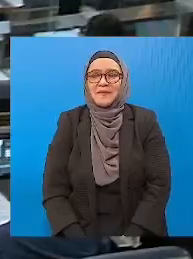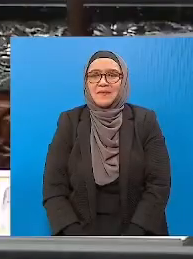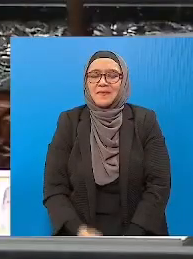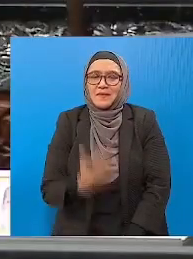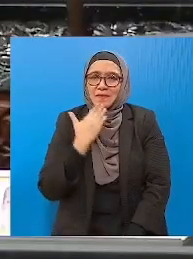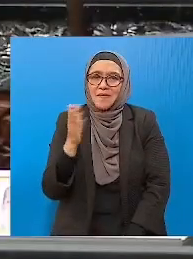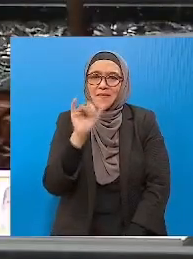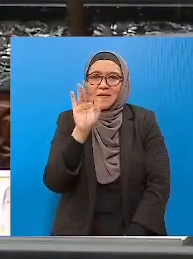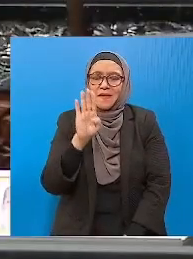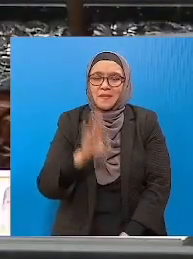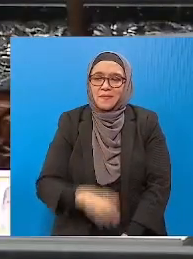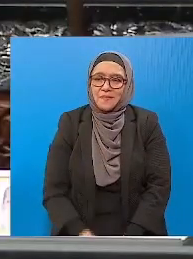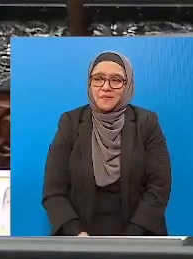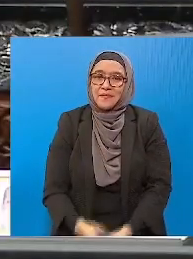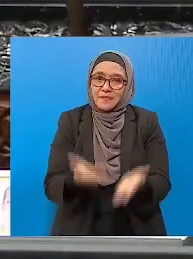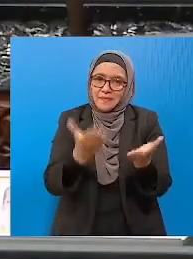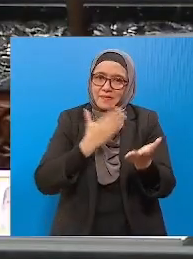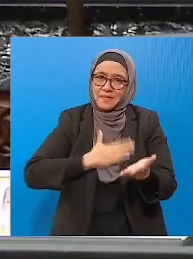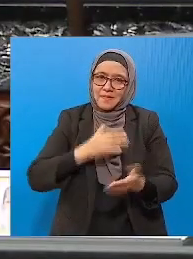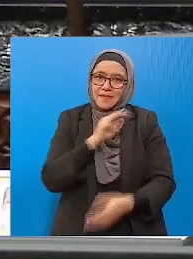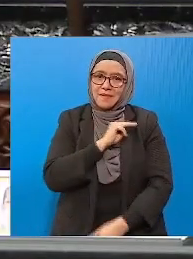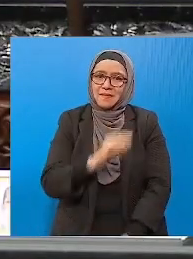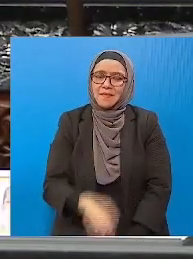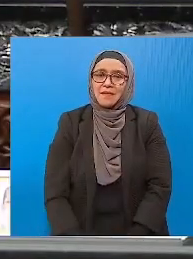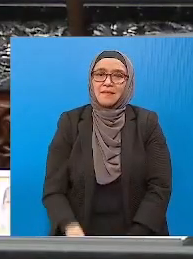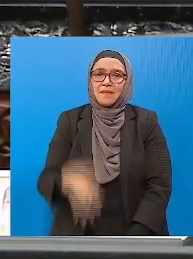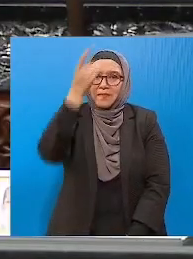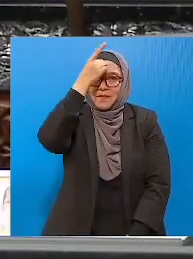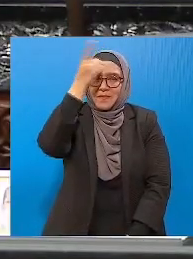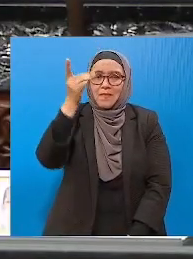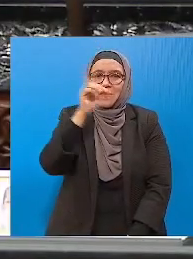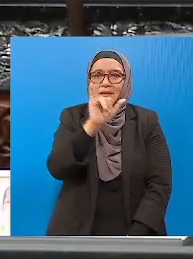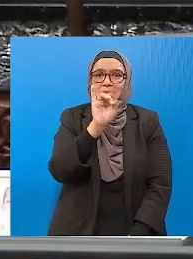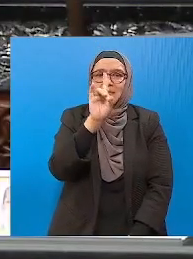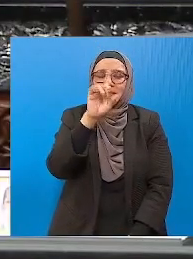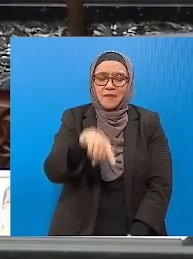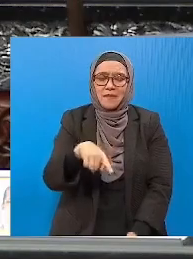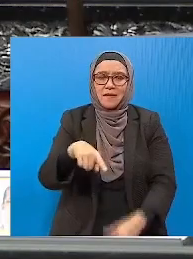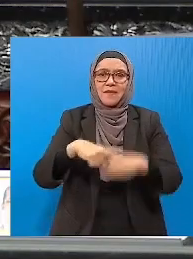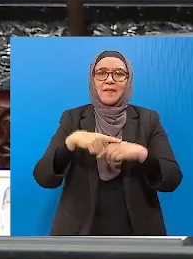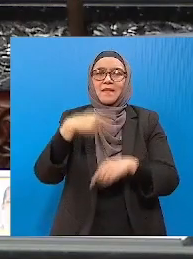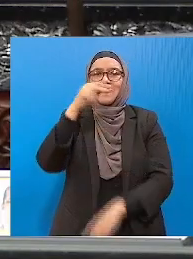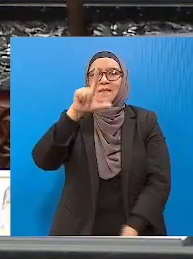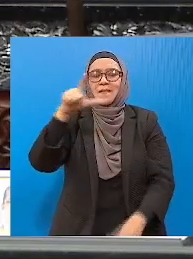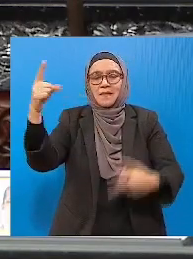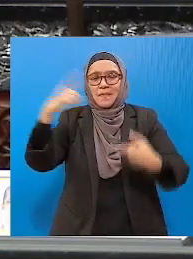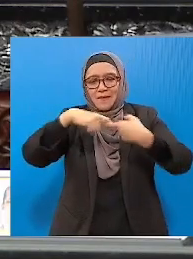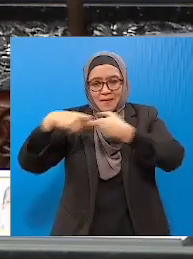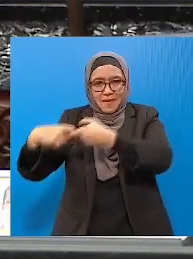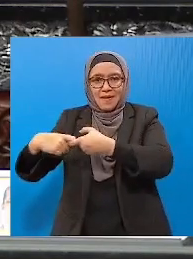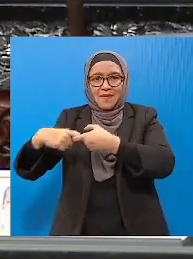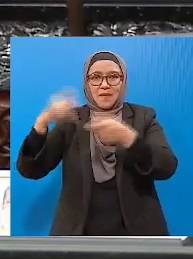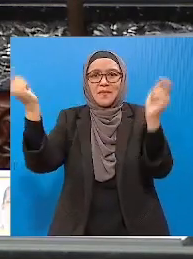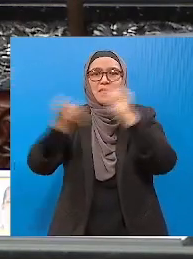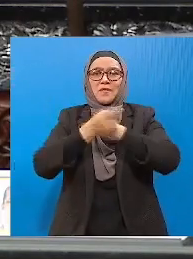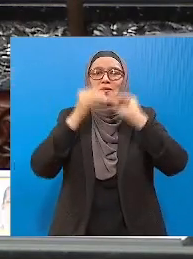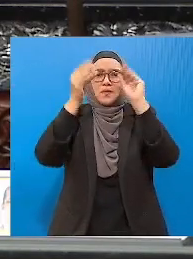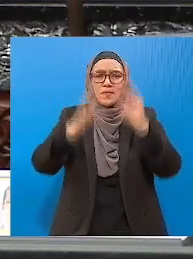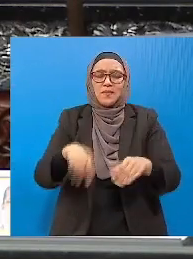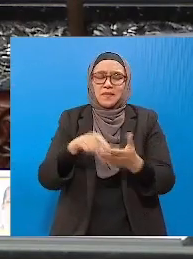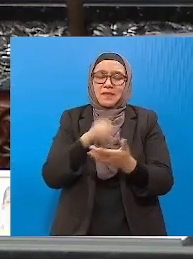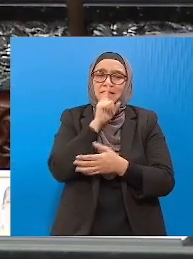Bekasi hormat yang dipertua perkara berkaitan pertukaran guru ini adalah suatu perkara yang telah menjadi